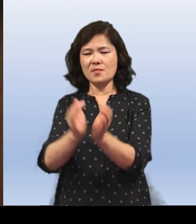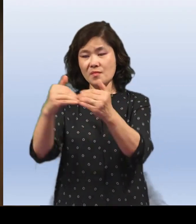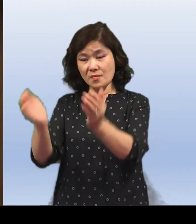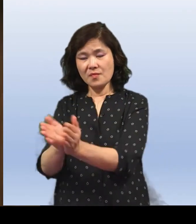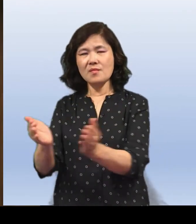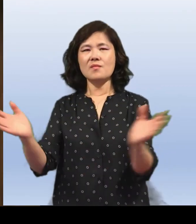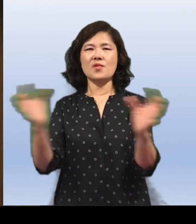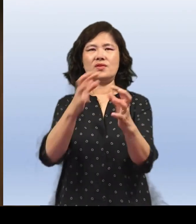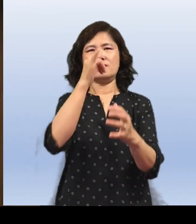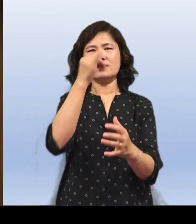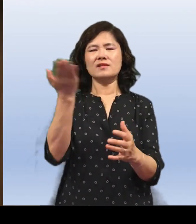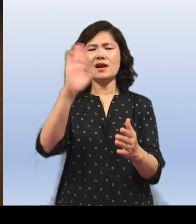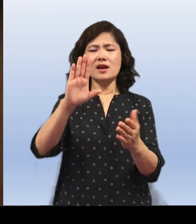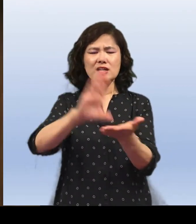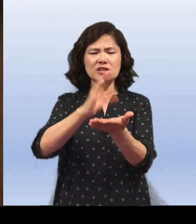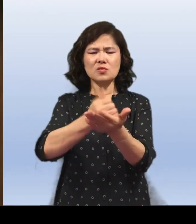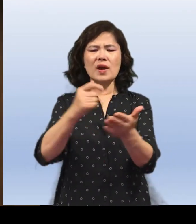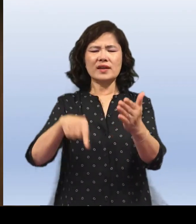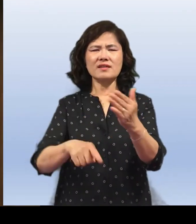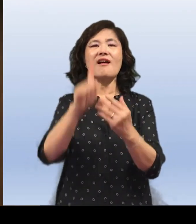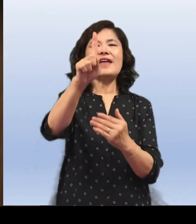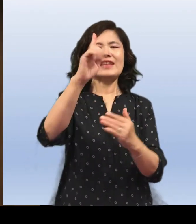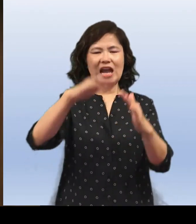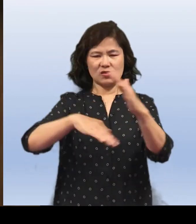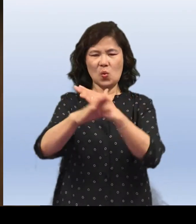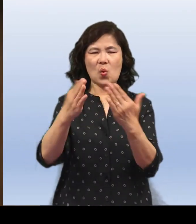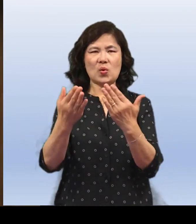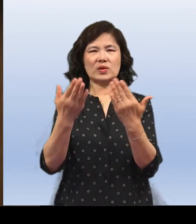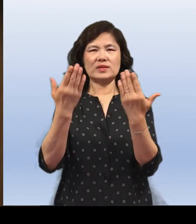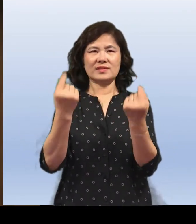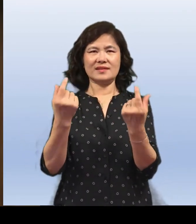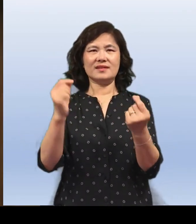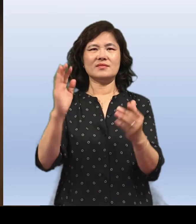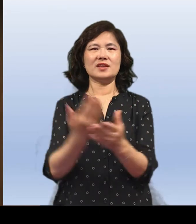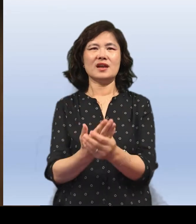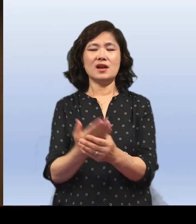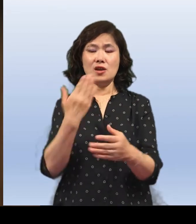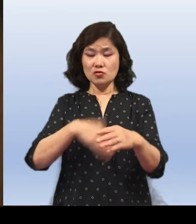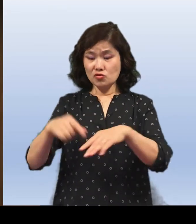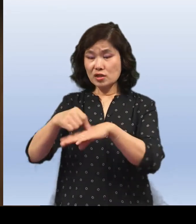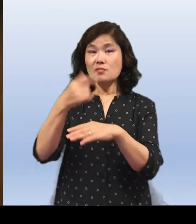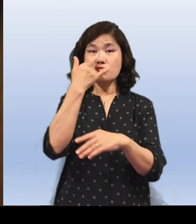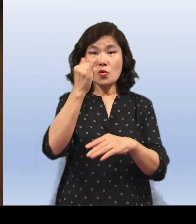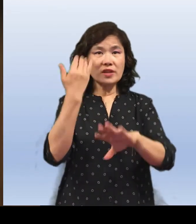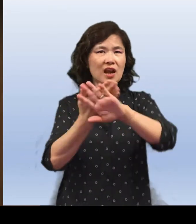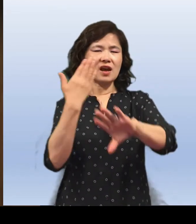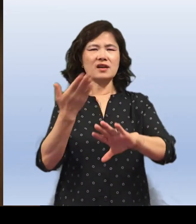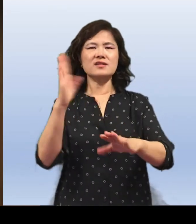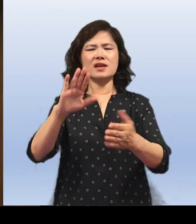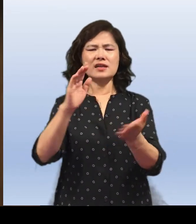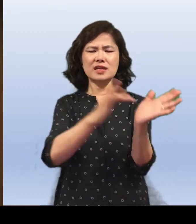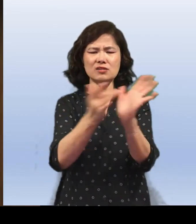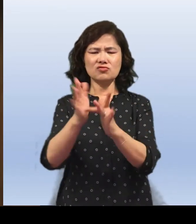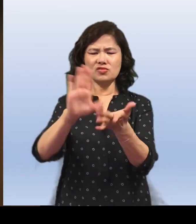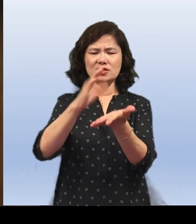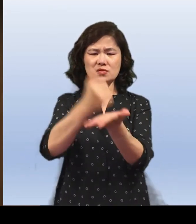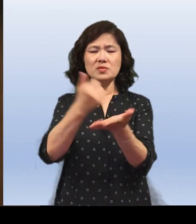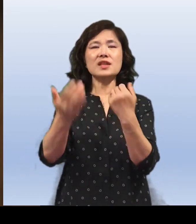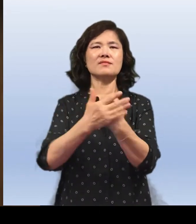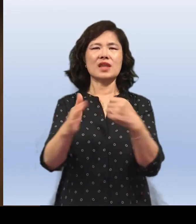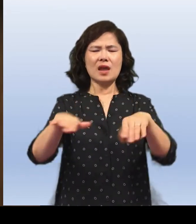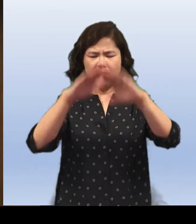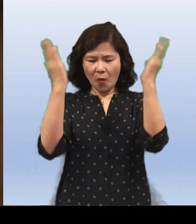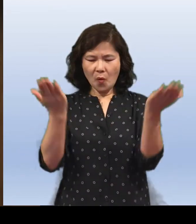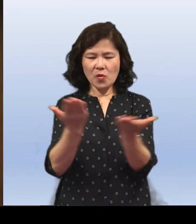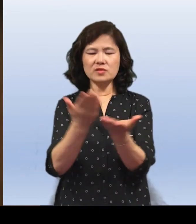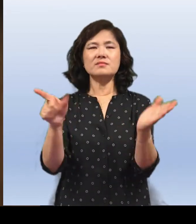그리스도 안에서 한 가족이라고 강조하셨습니다. 여러분, 우리의 육신의 부모는 다르지만 예수 그리스도로 말미암아